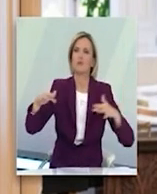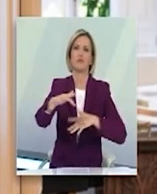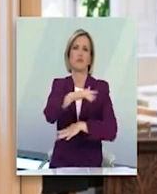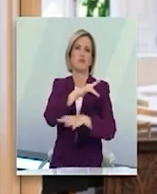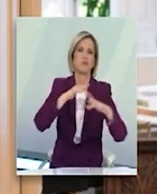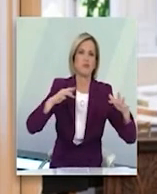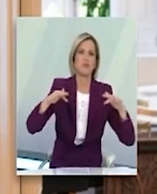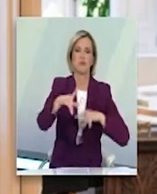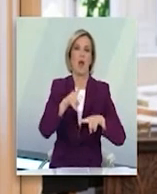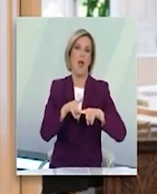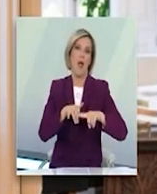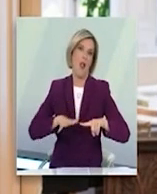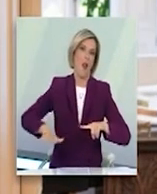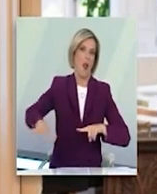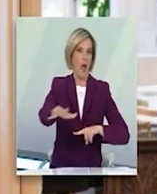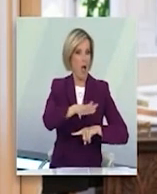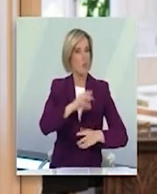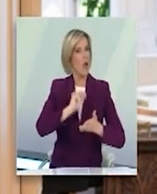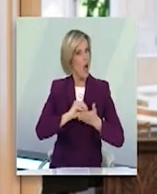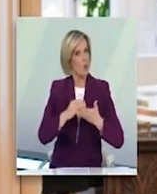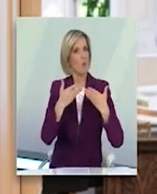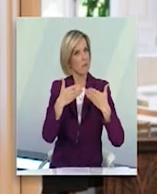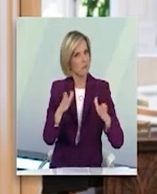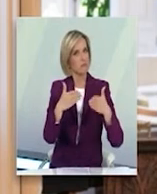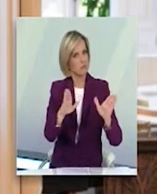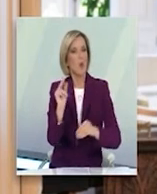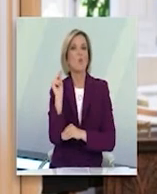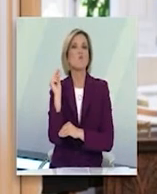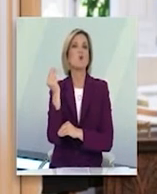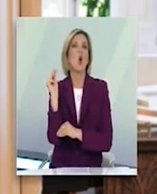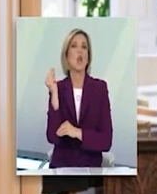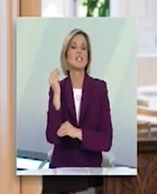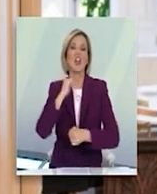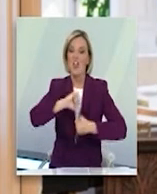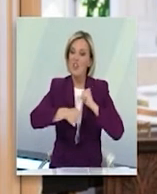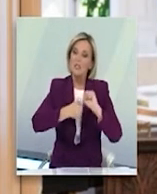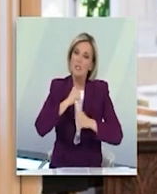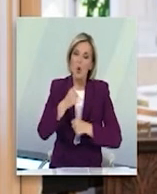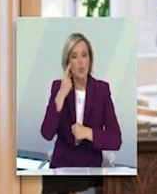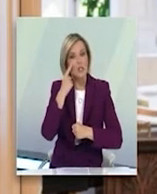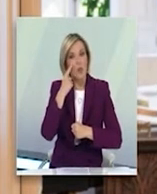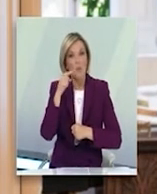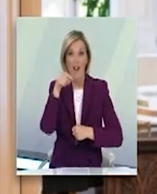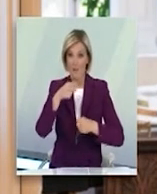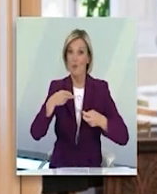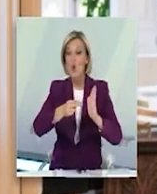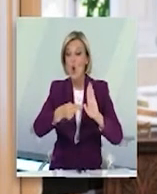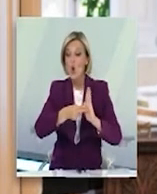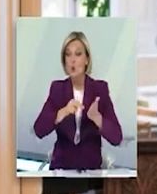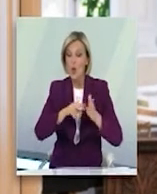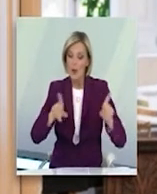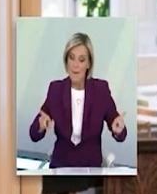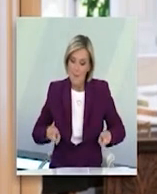θα επιτραπούν και ορισμένες δραστηριότητες του πολιτισμού. Αυτό το δρόμο πρέπει να τον βαδίσουμε